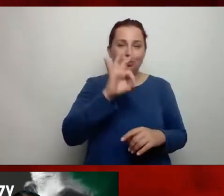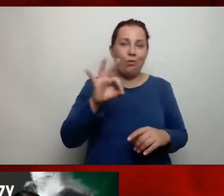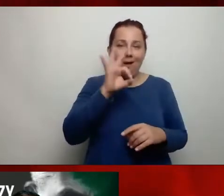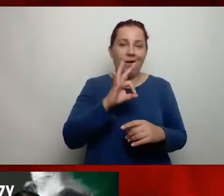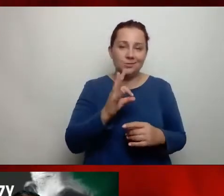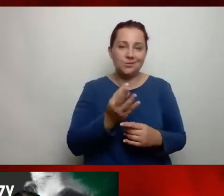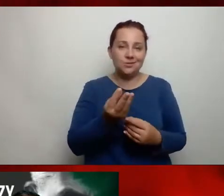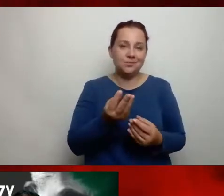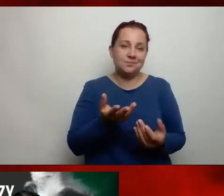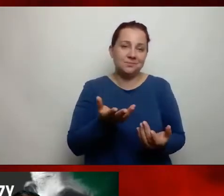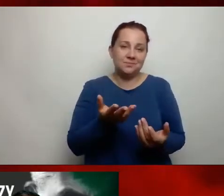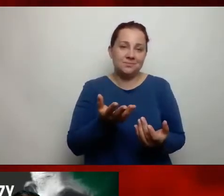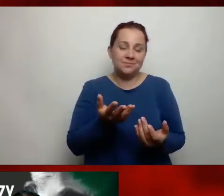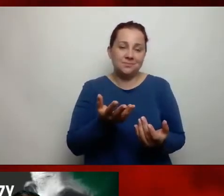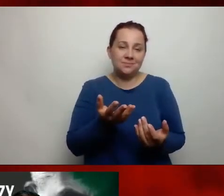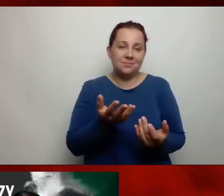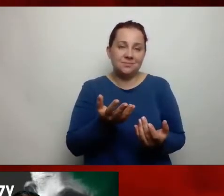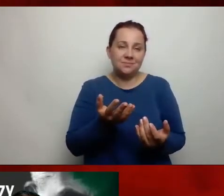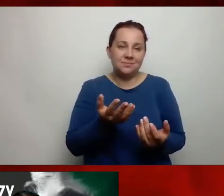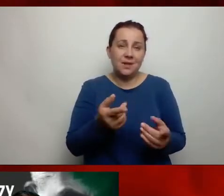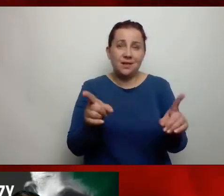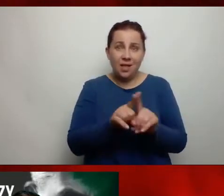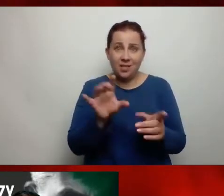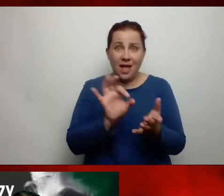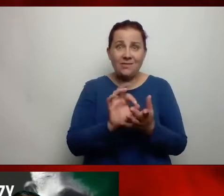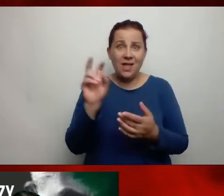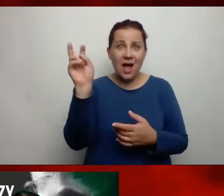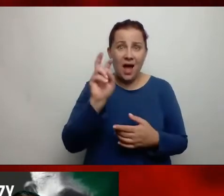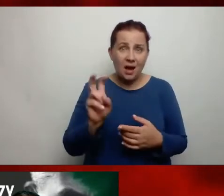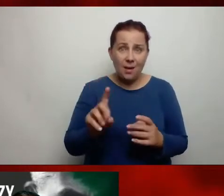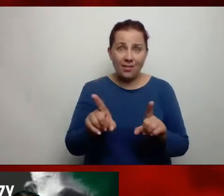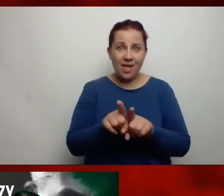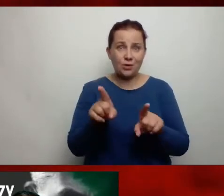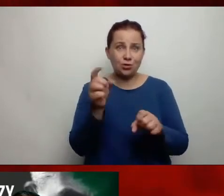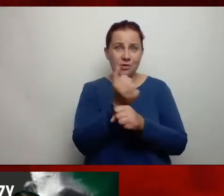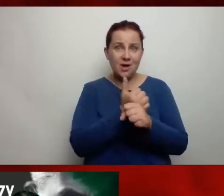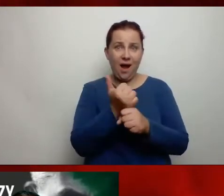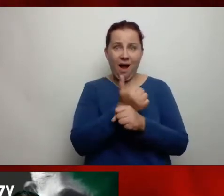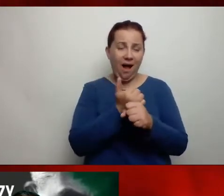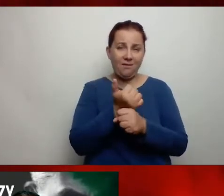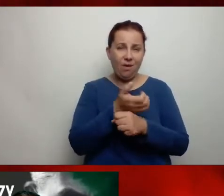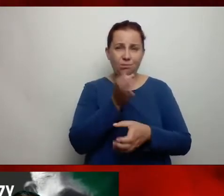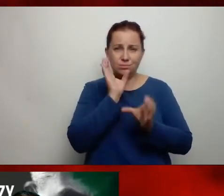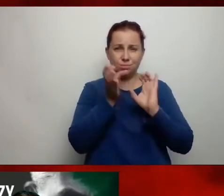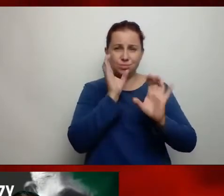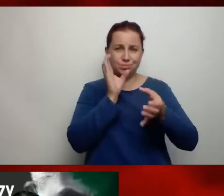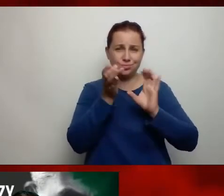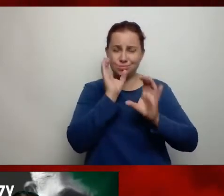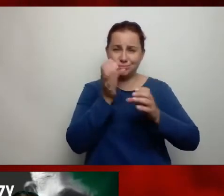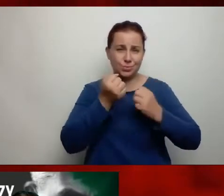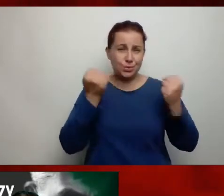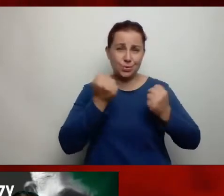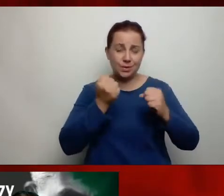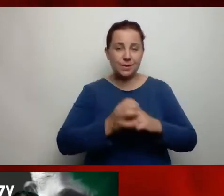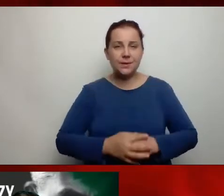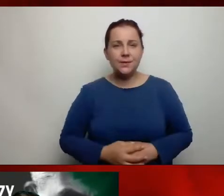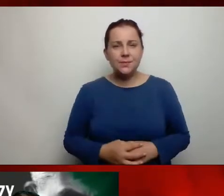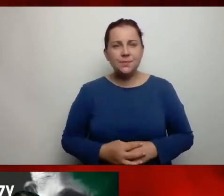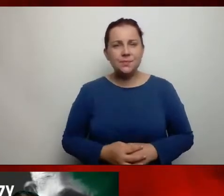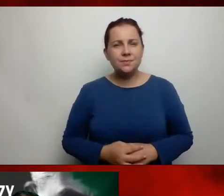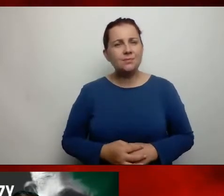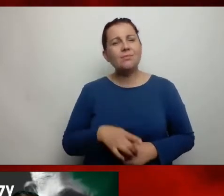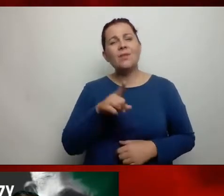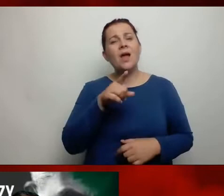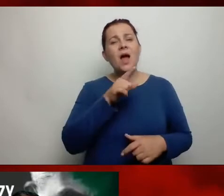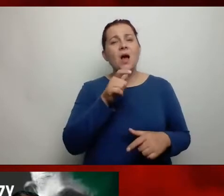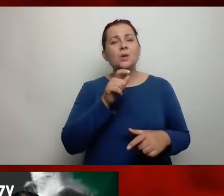używkami dla niego była nawet herbata, już nie mówiąc o kawie, bo to potężna używka, ale to, co robił